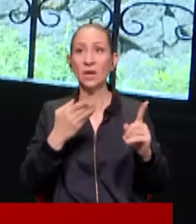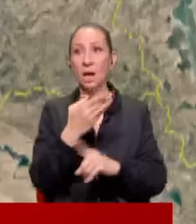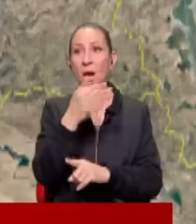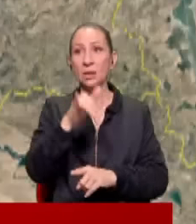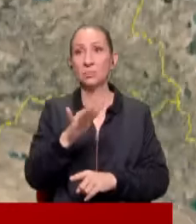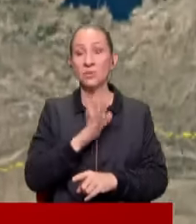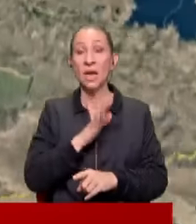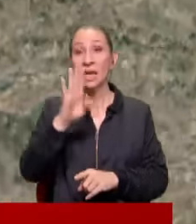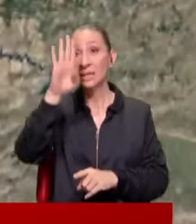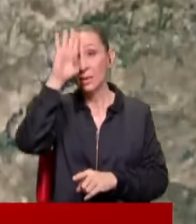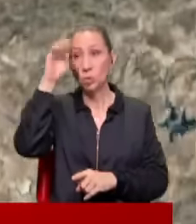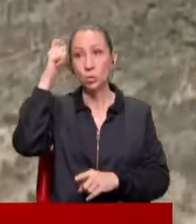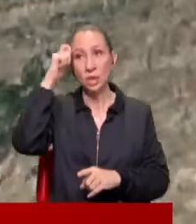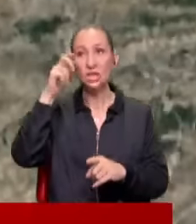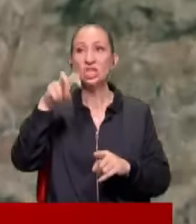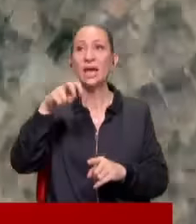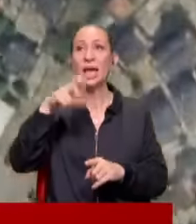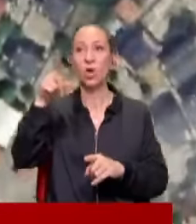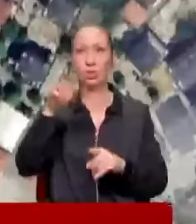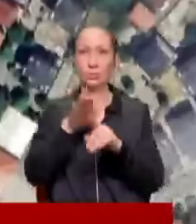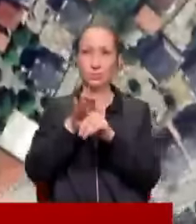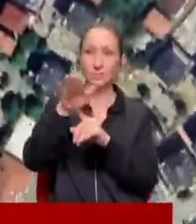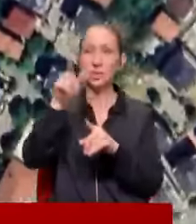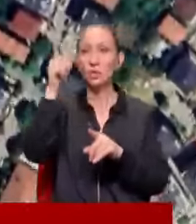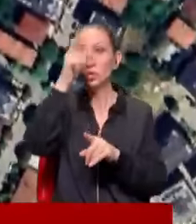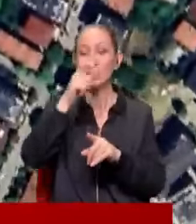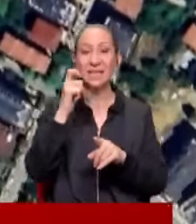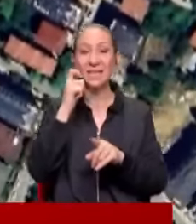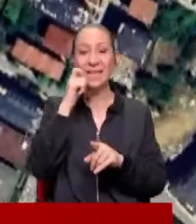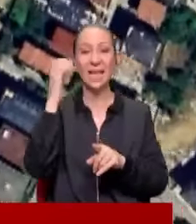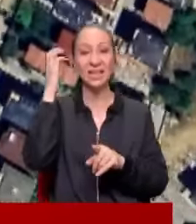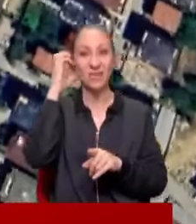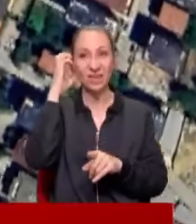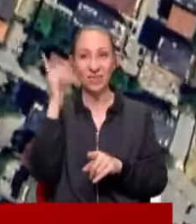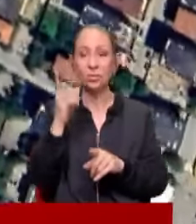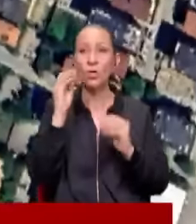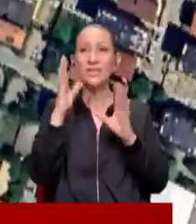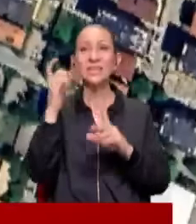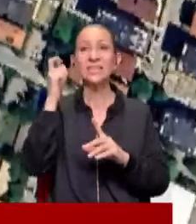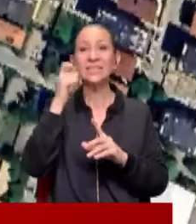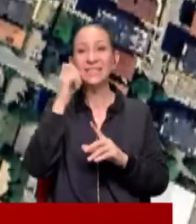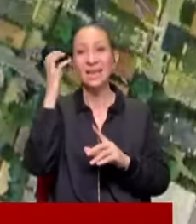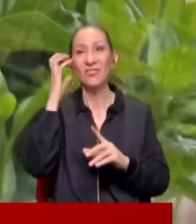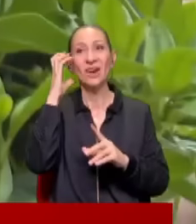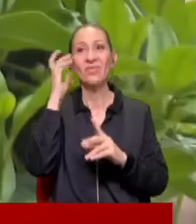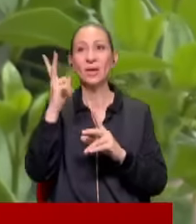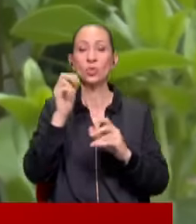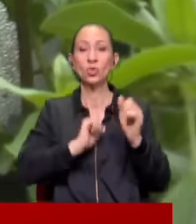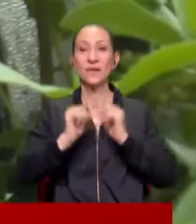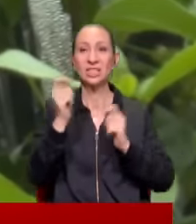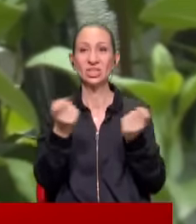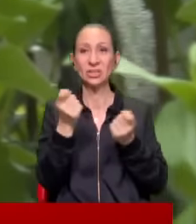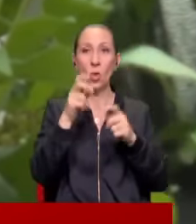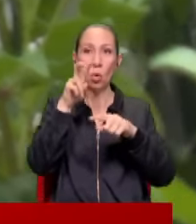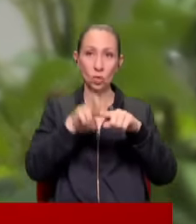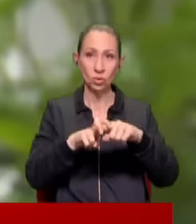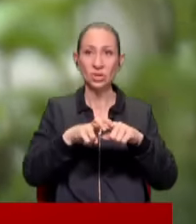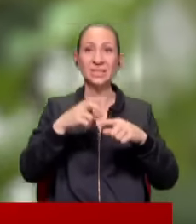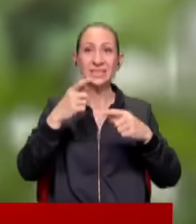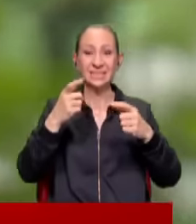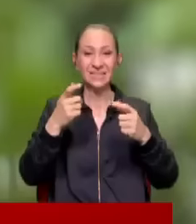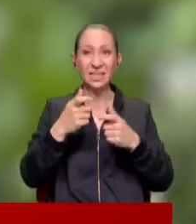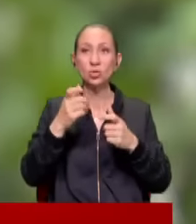var. İstanbul, Üsküdar, Çengelköy sırtlarında Türkiye Diyanet Vakfı çoğunlukla Diyanet veya vakfa ait üniversite çalışanlarının oturduğu